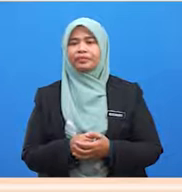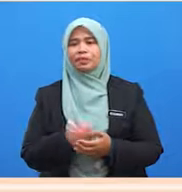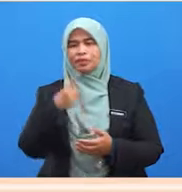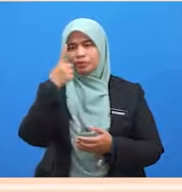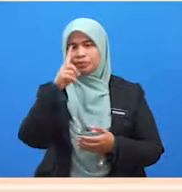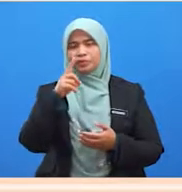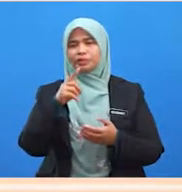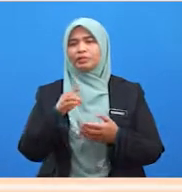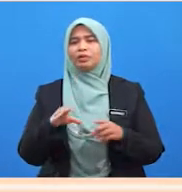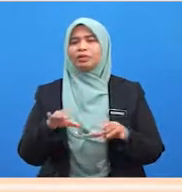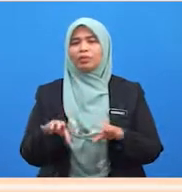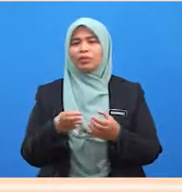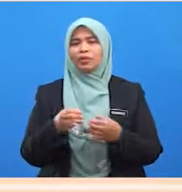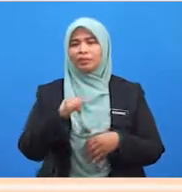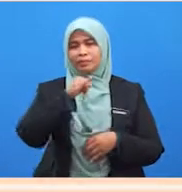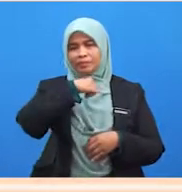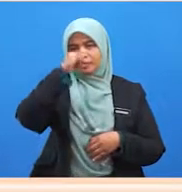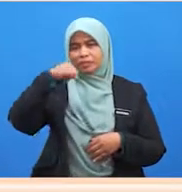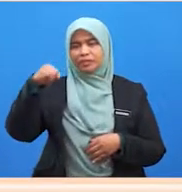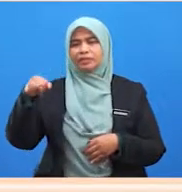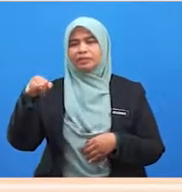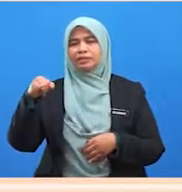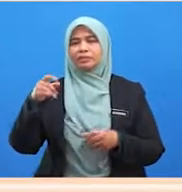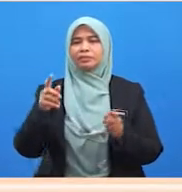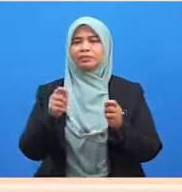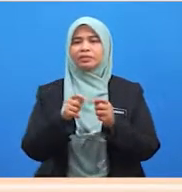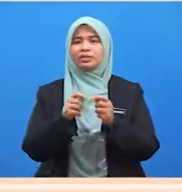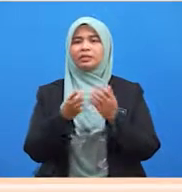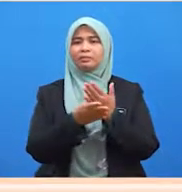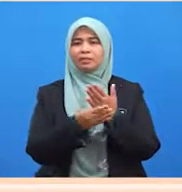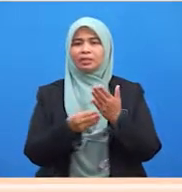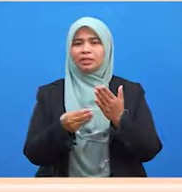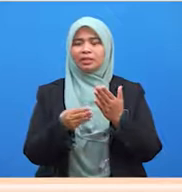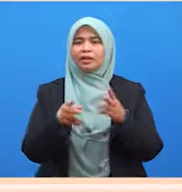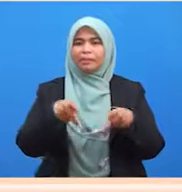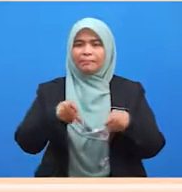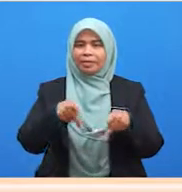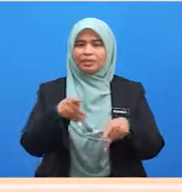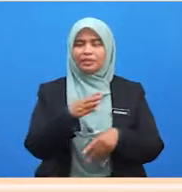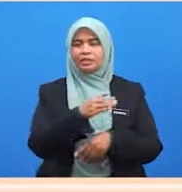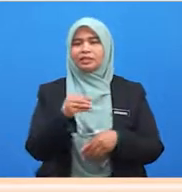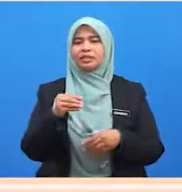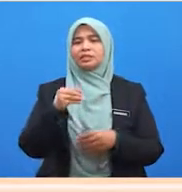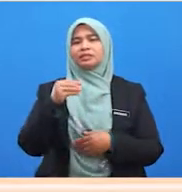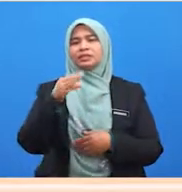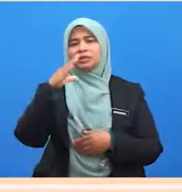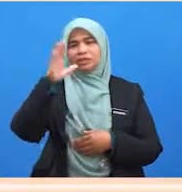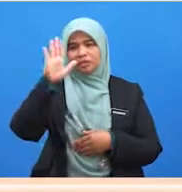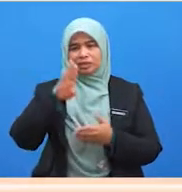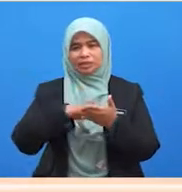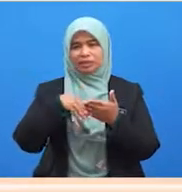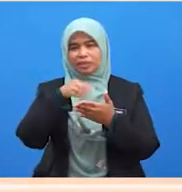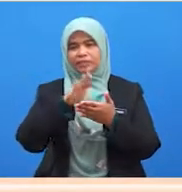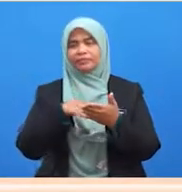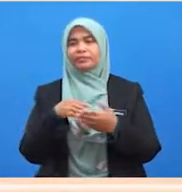dalam sektor perindustrian seperti minyak pelincir, plastik dan juga cat.